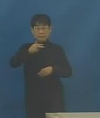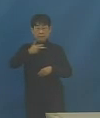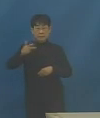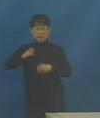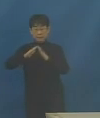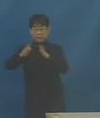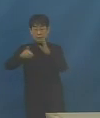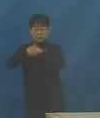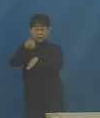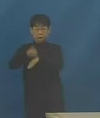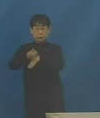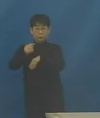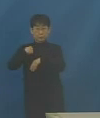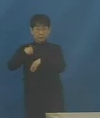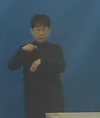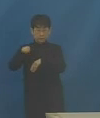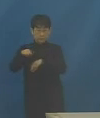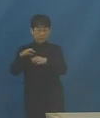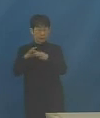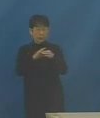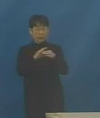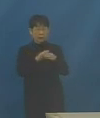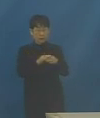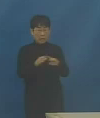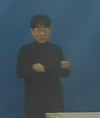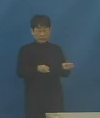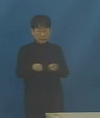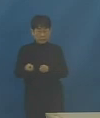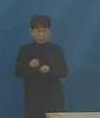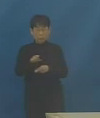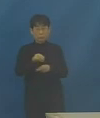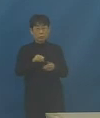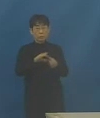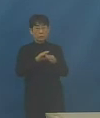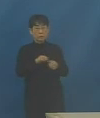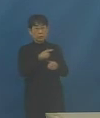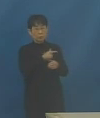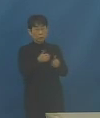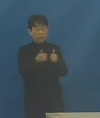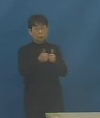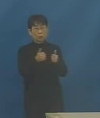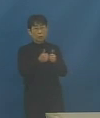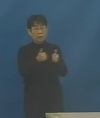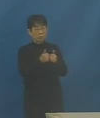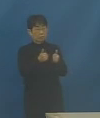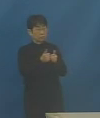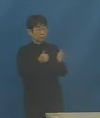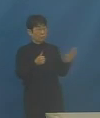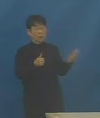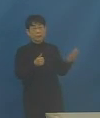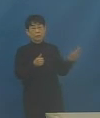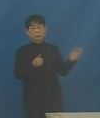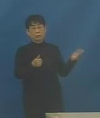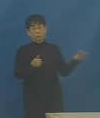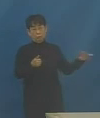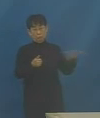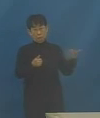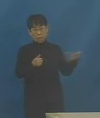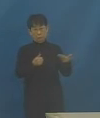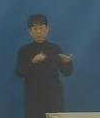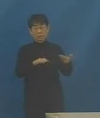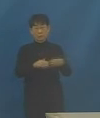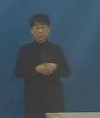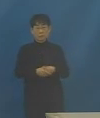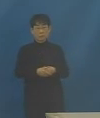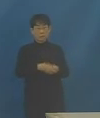ですねそういう制度運用についてのご相談なども頂いておりましたまあその上であの